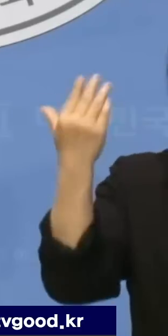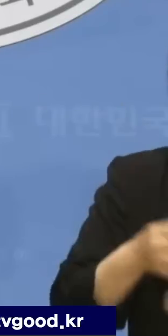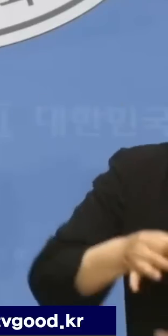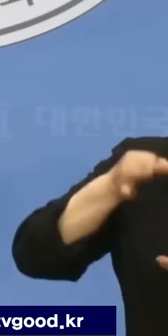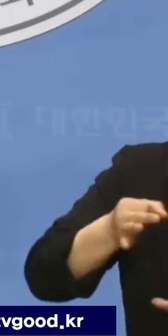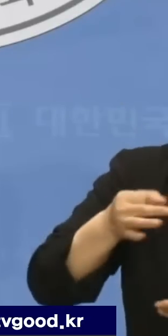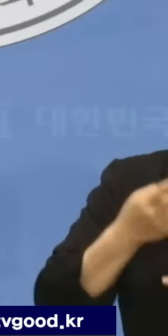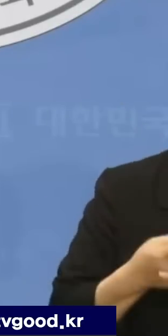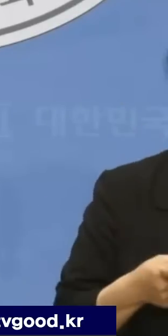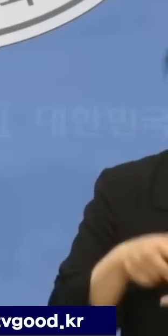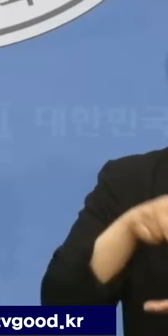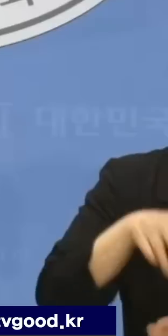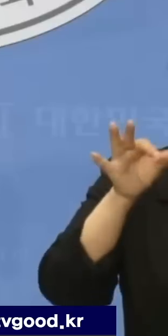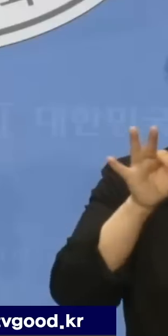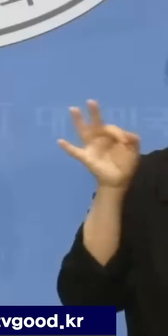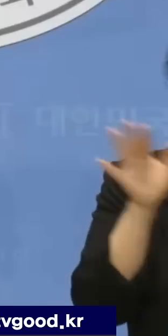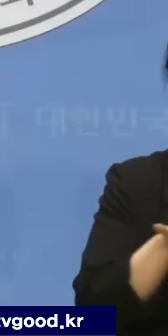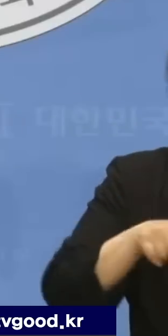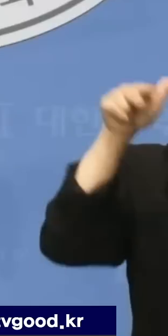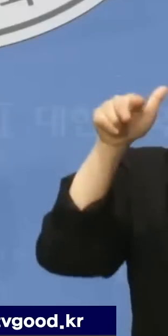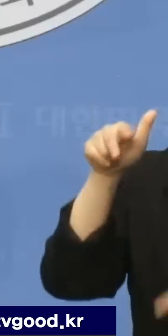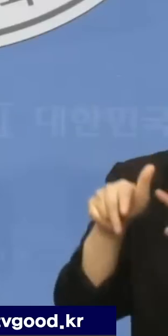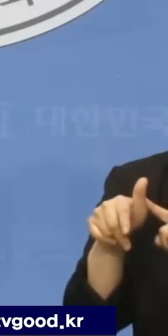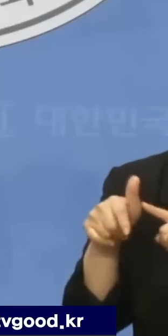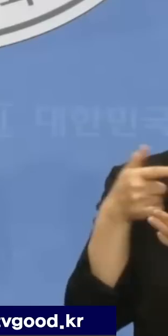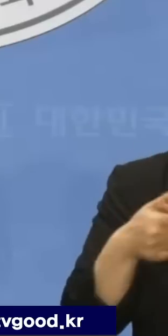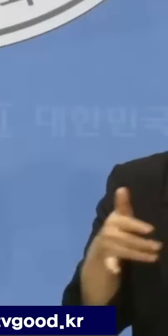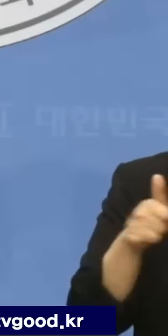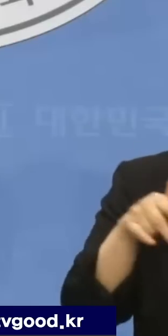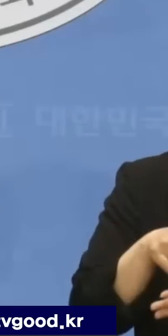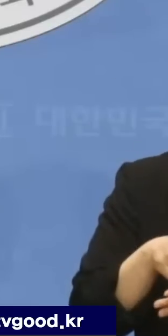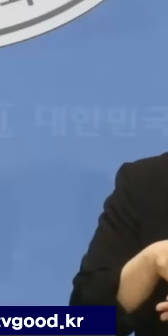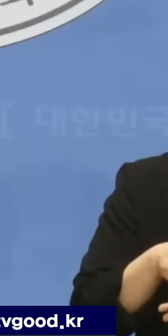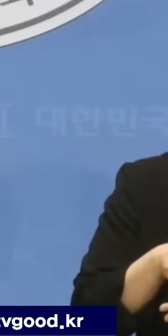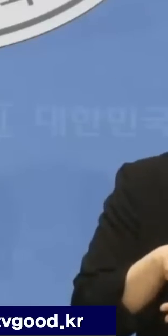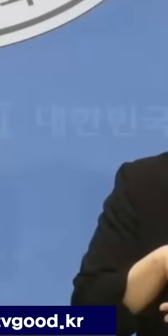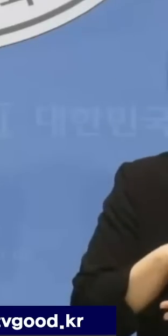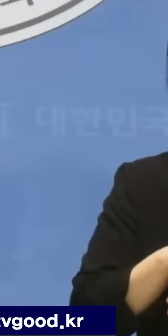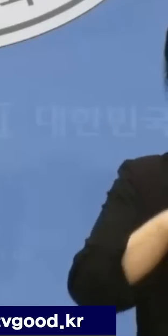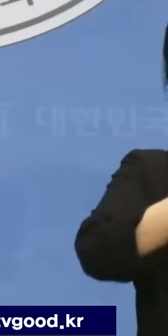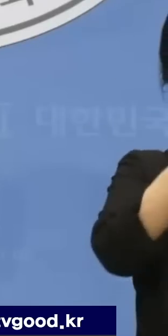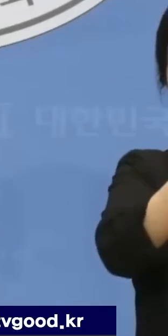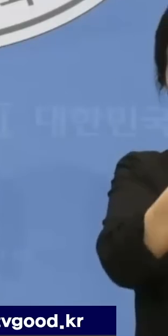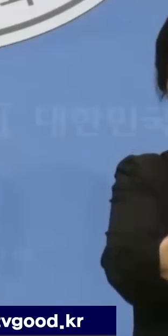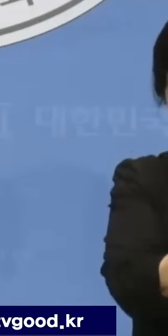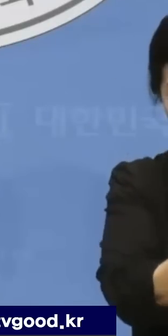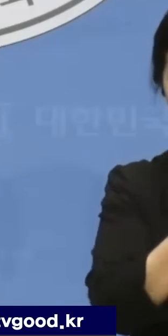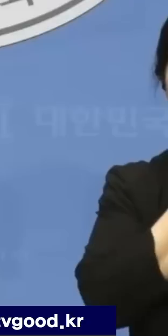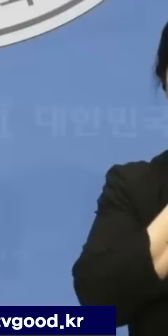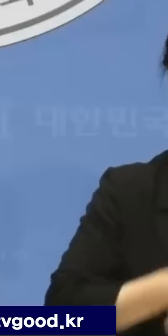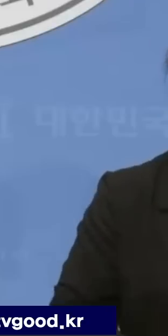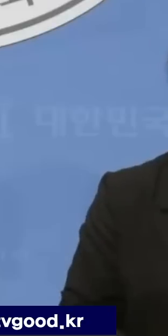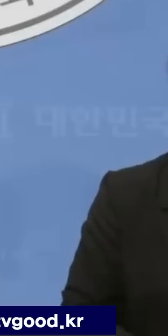전세 보증금을 날린 피해자들이 바라는 것은 보증금을 돌려받는 것입니다 피해자들 대다수는